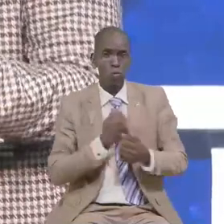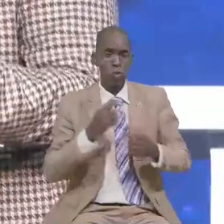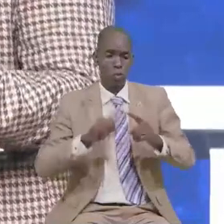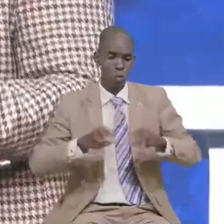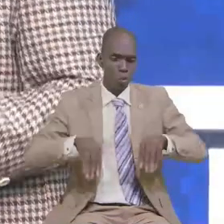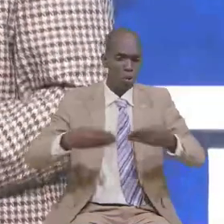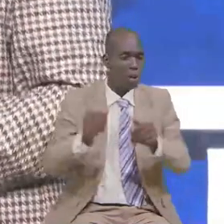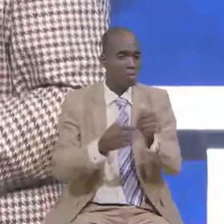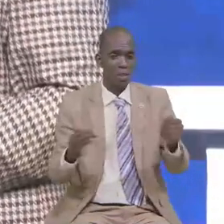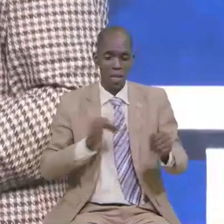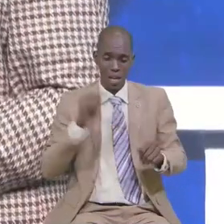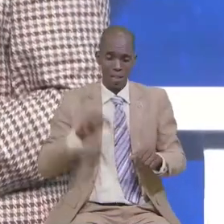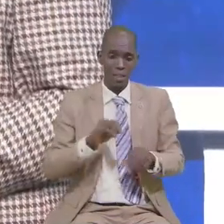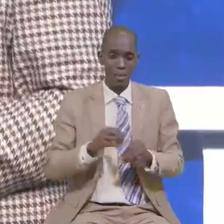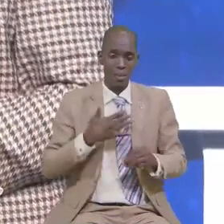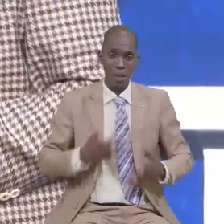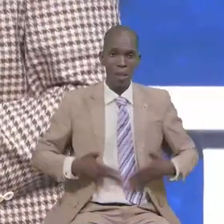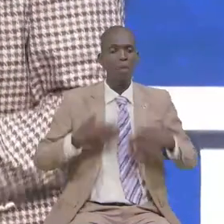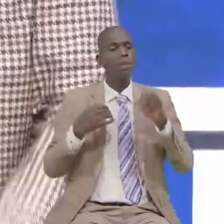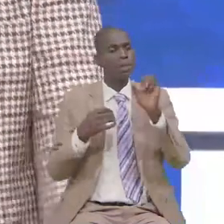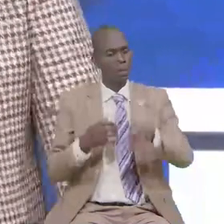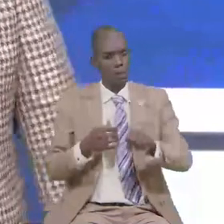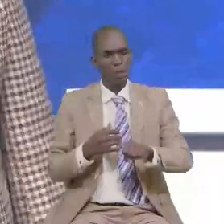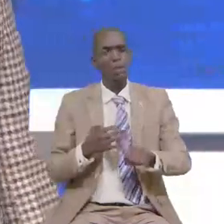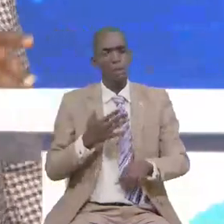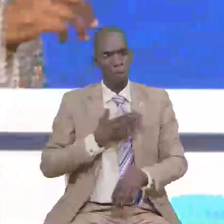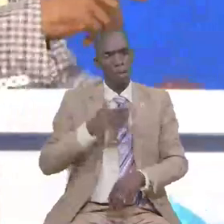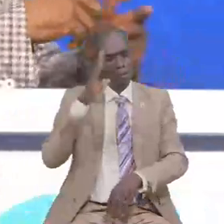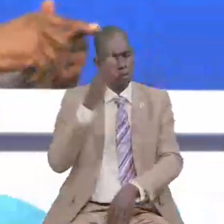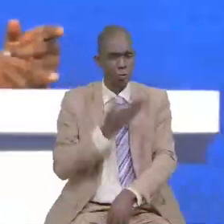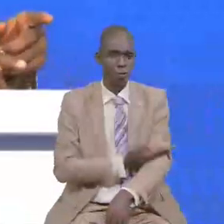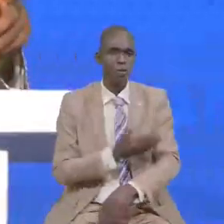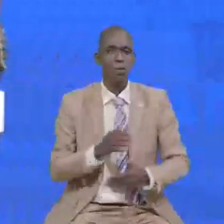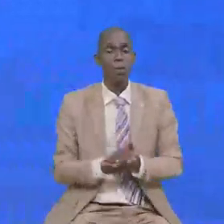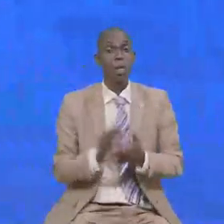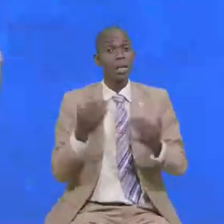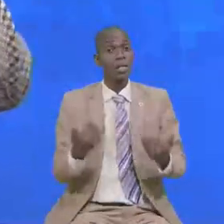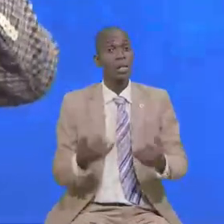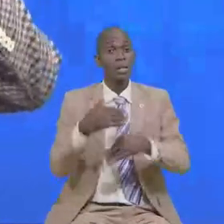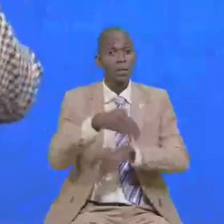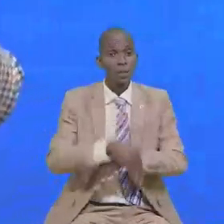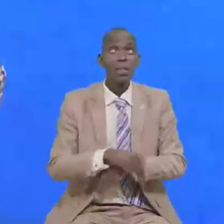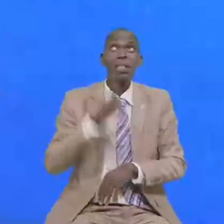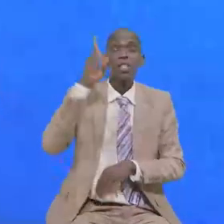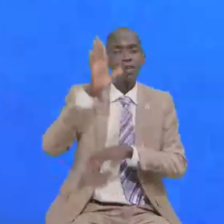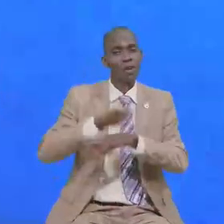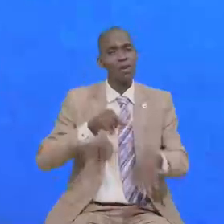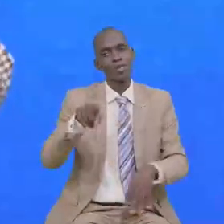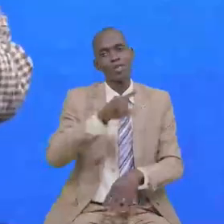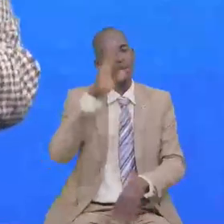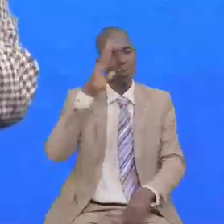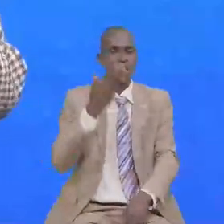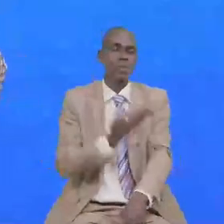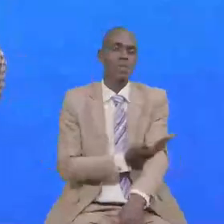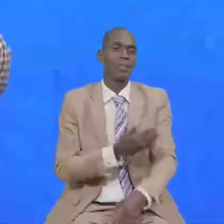M'aimes-tu ? Que tu pourvoiras à tous mes besoins dans la vie. Oui, mon fils. Ce soir, il